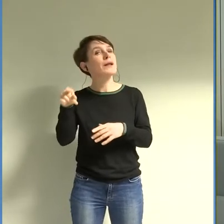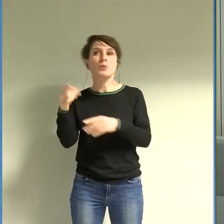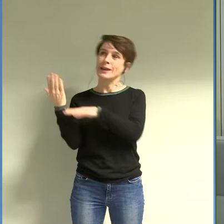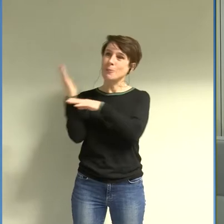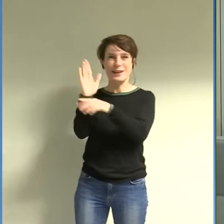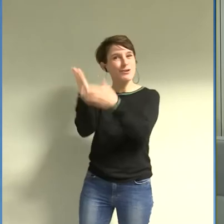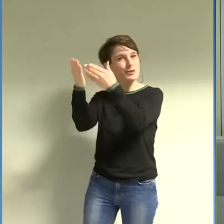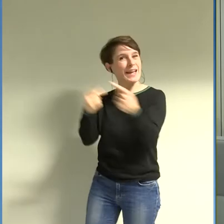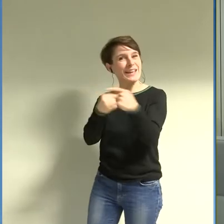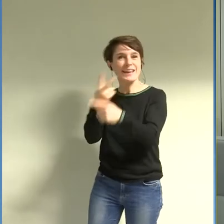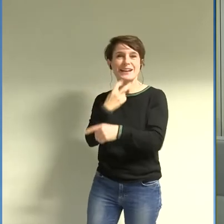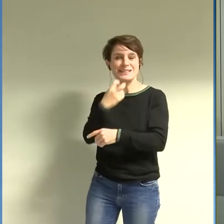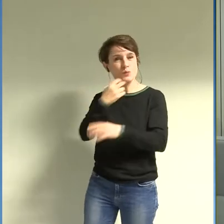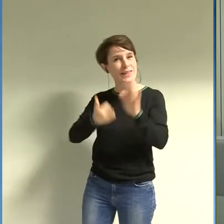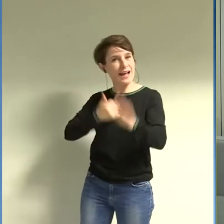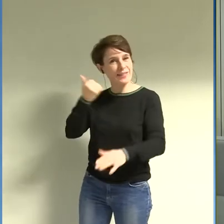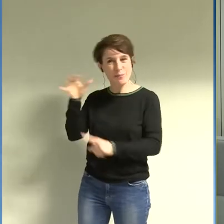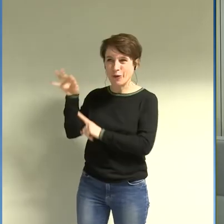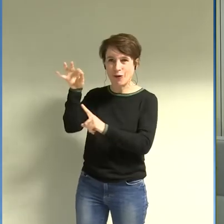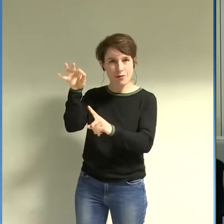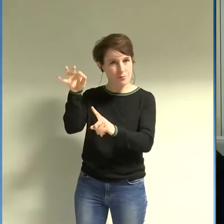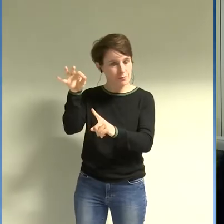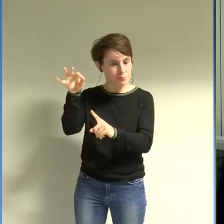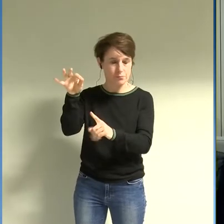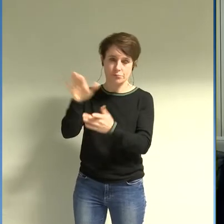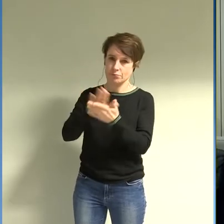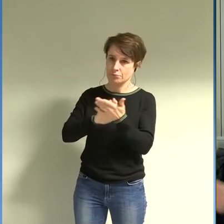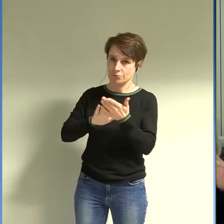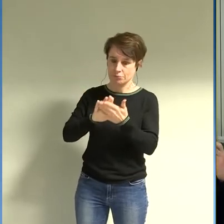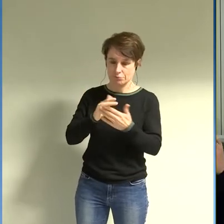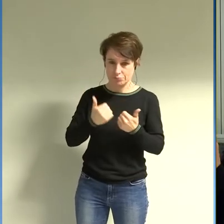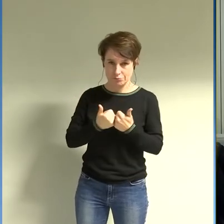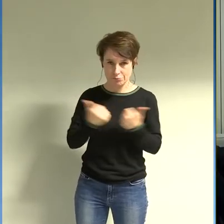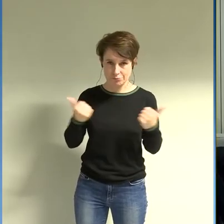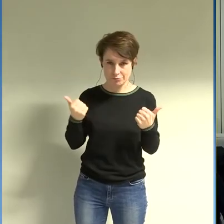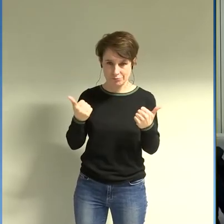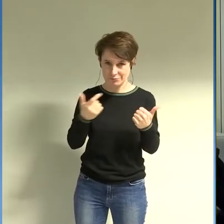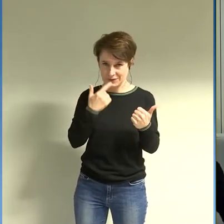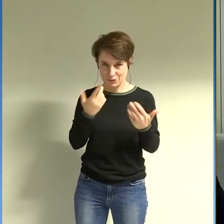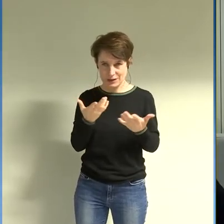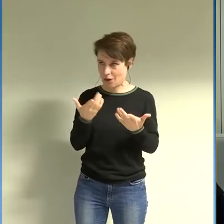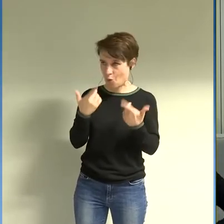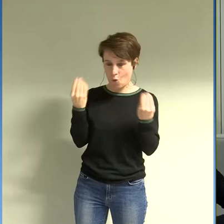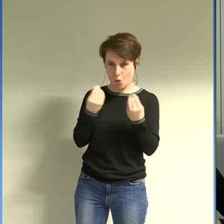grenoblois on ne peut pas dire que ce soit significatif en matière de participation citoyenne